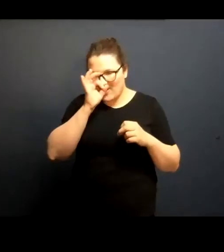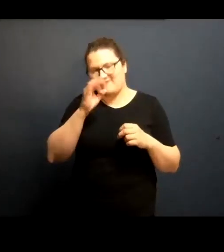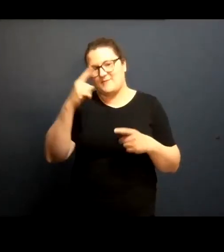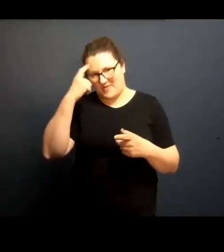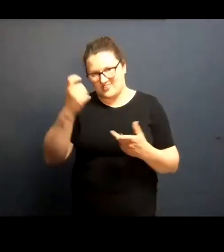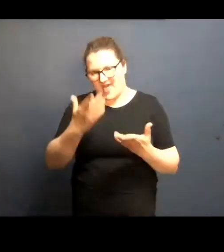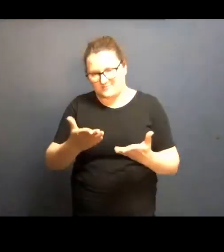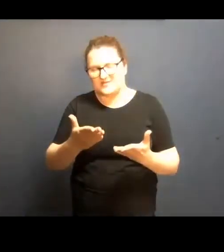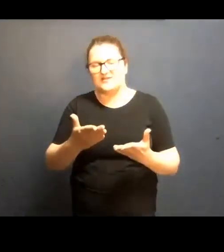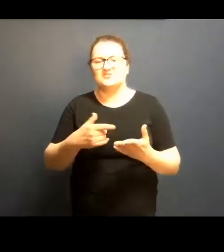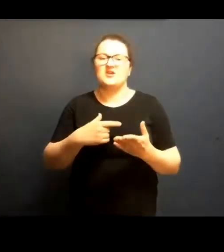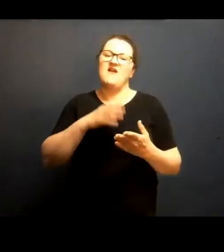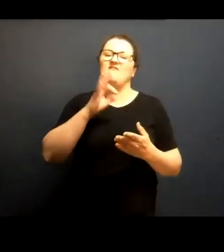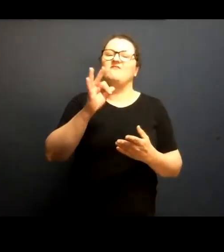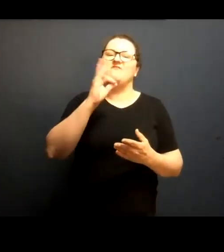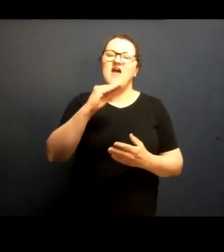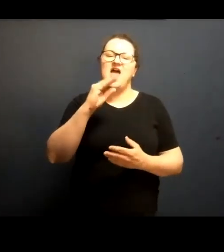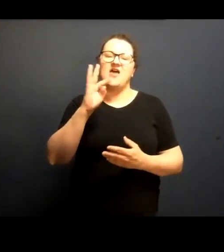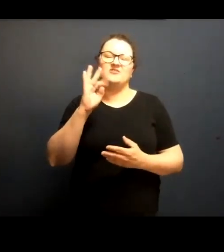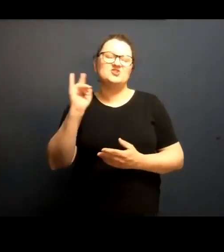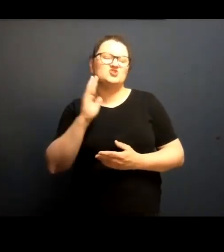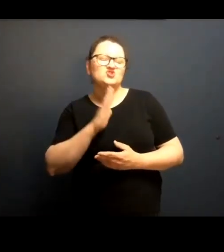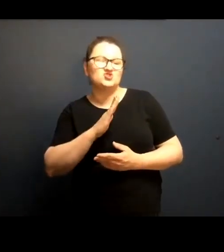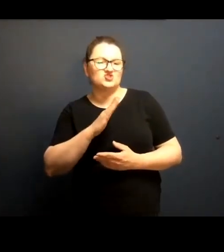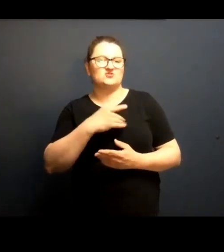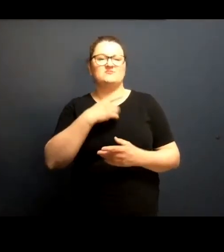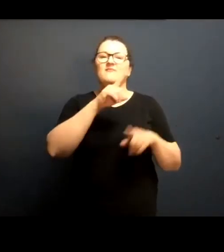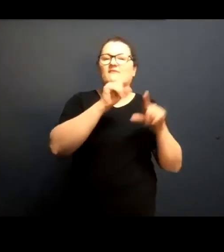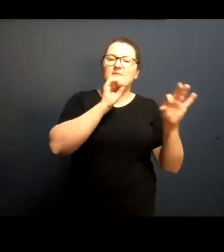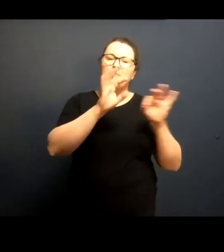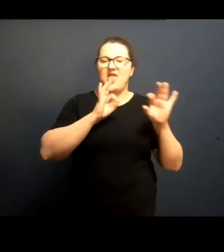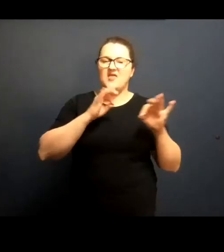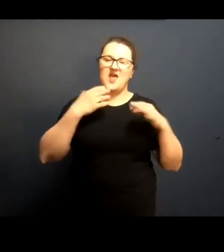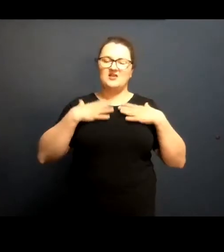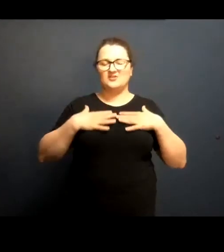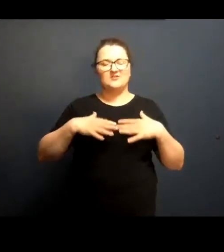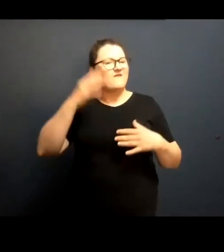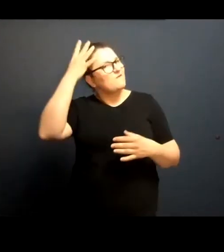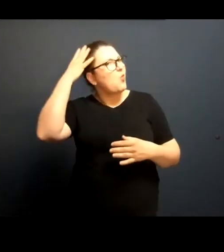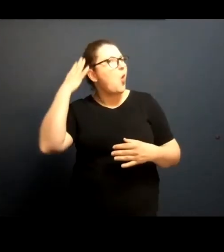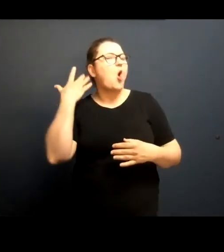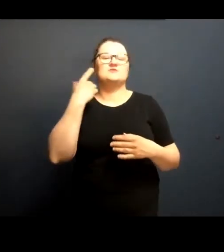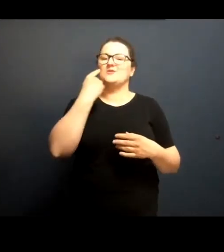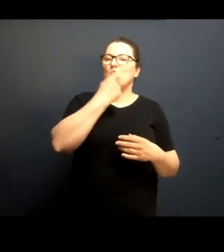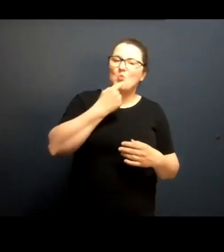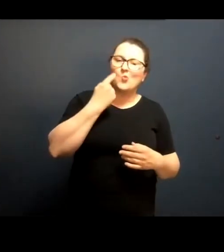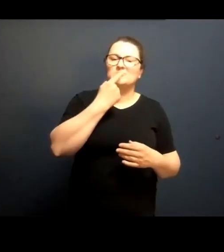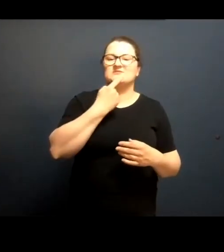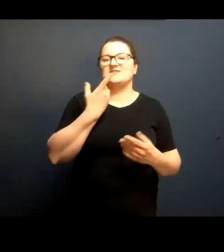że jak fetysze z ciała kobiety wybiera się pewne elementy. Włosy, usta,